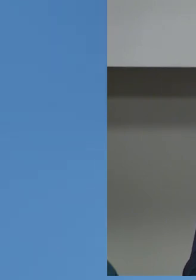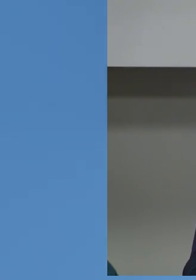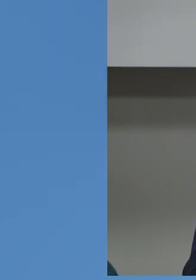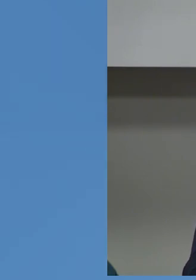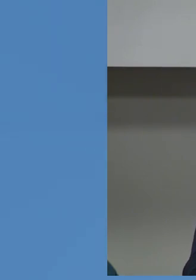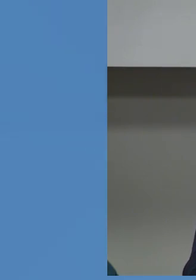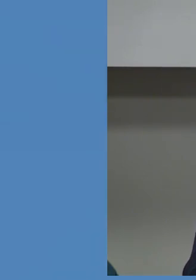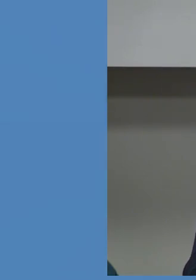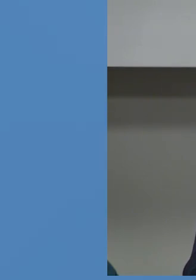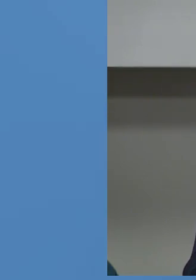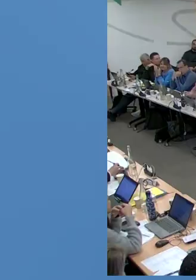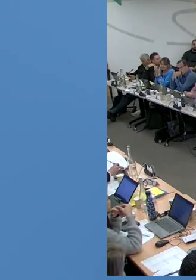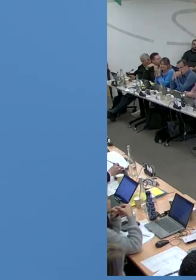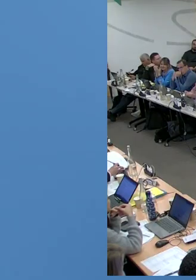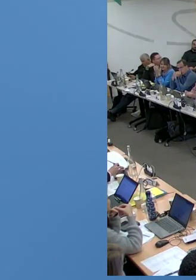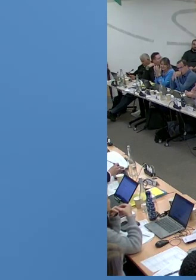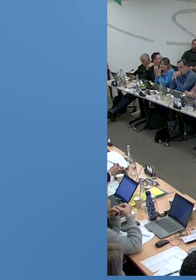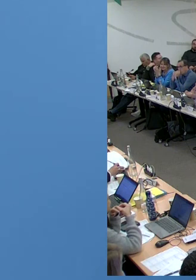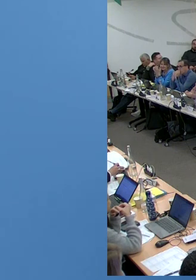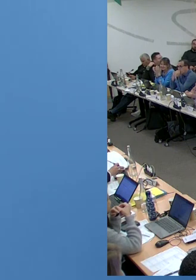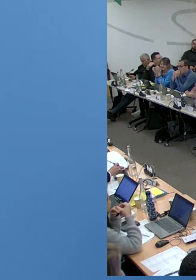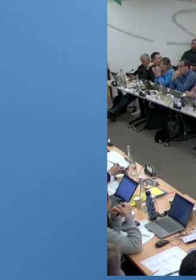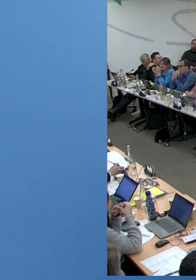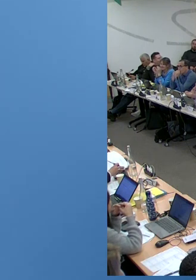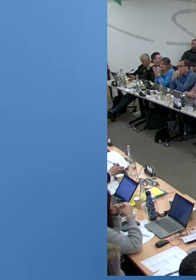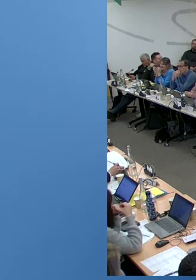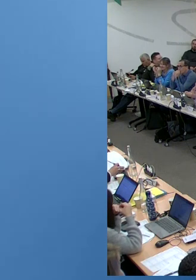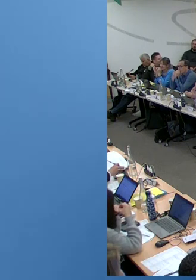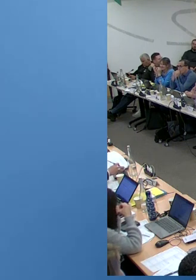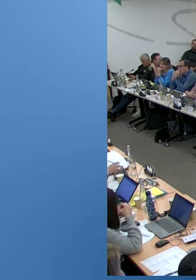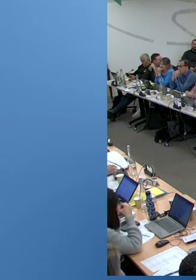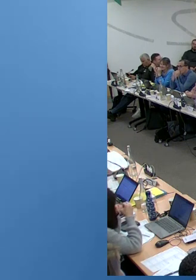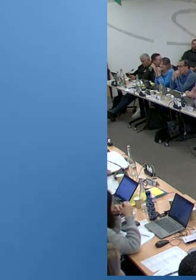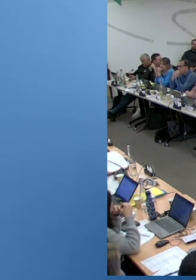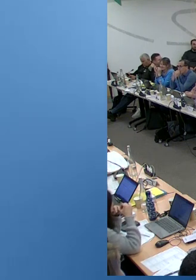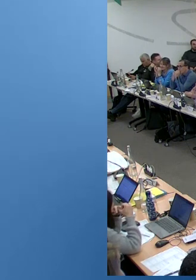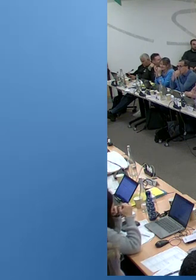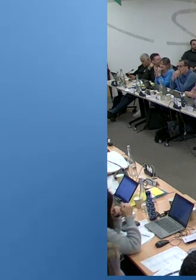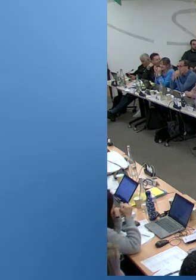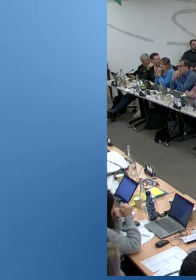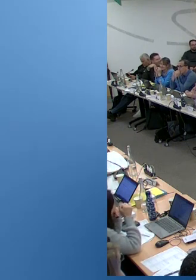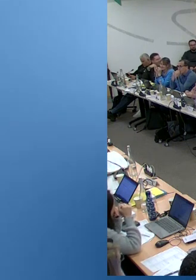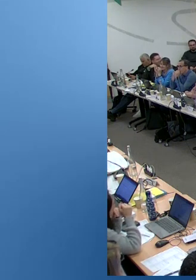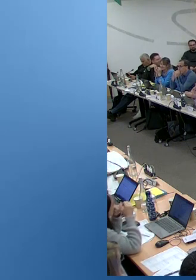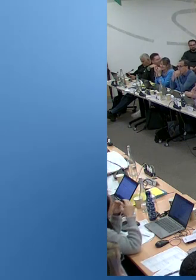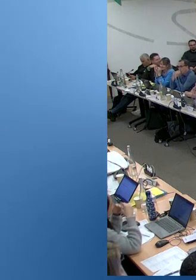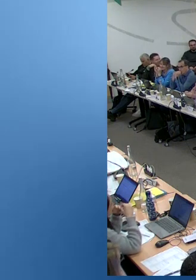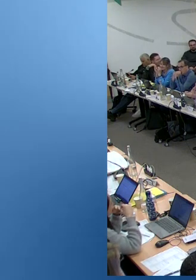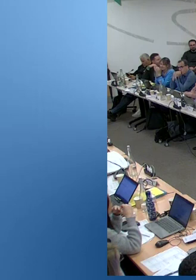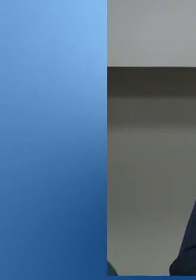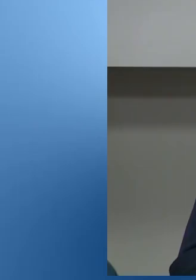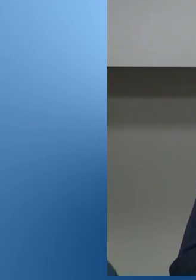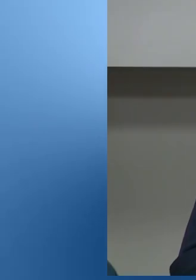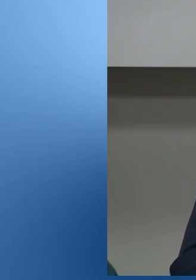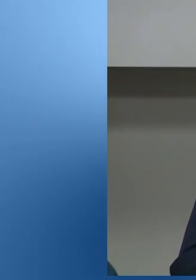vous je pense qu'il vaut mieux rester à l'abri de tout ça mais ceci dit nous avions discuté